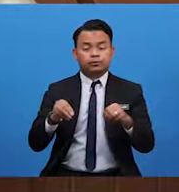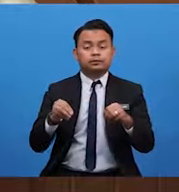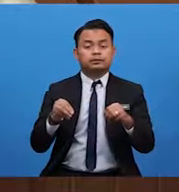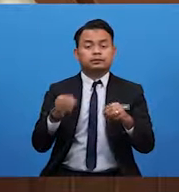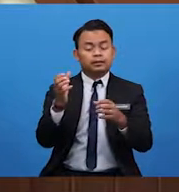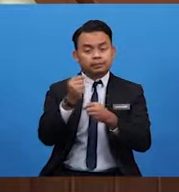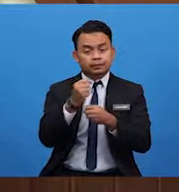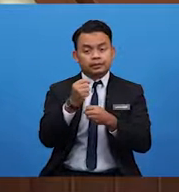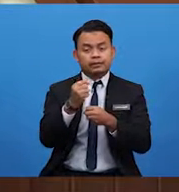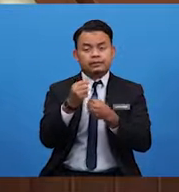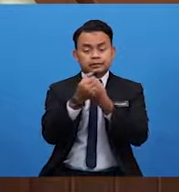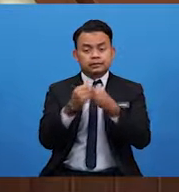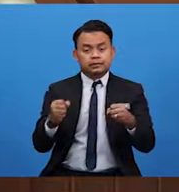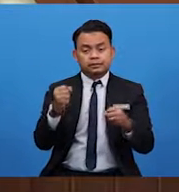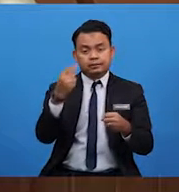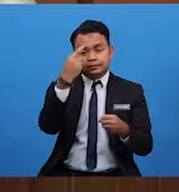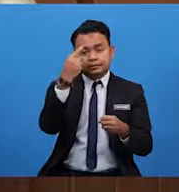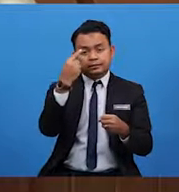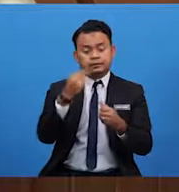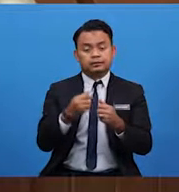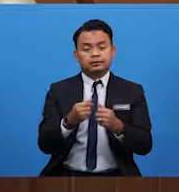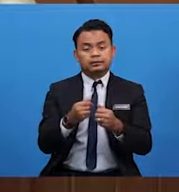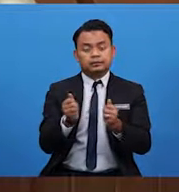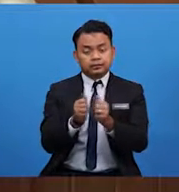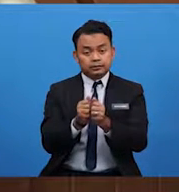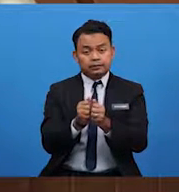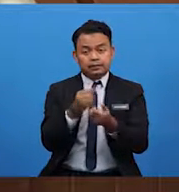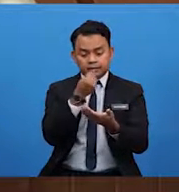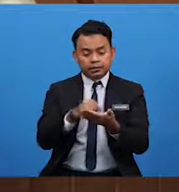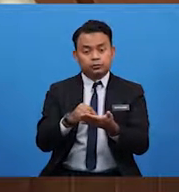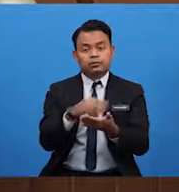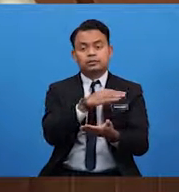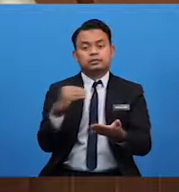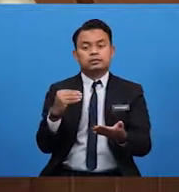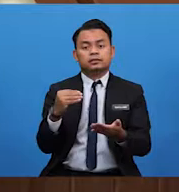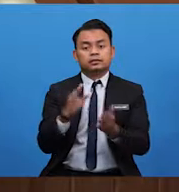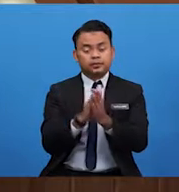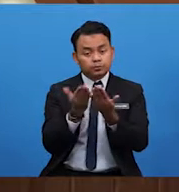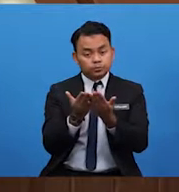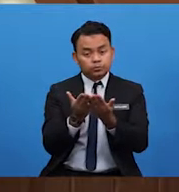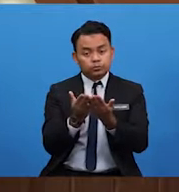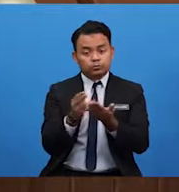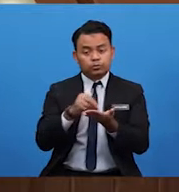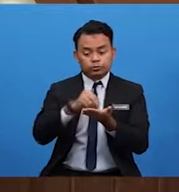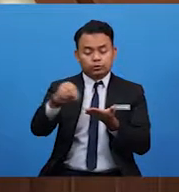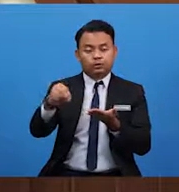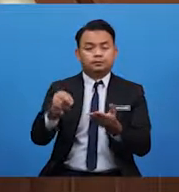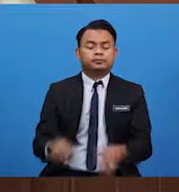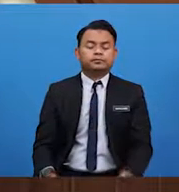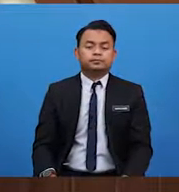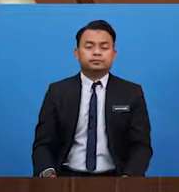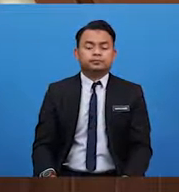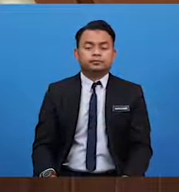latihan untuk mencatat nota penting dan menjawab soalan yang akan cikgu berikan. Jadi